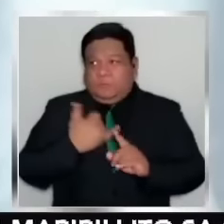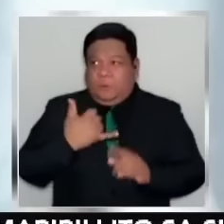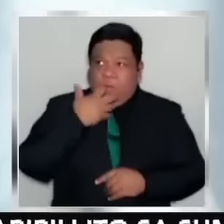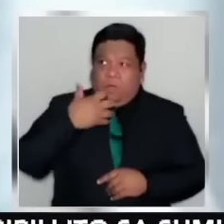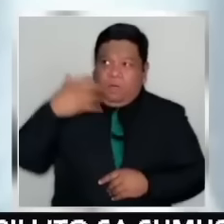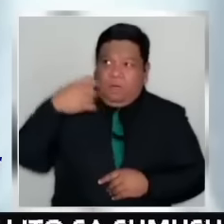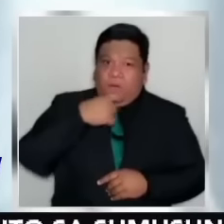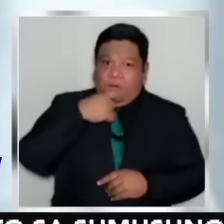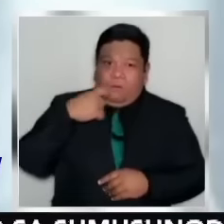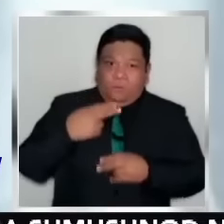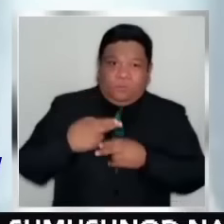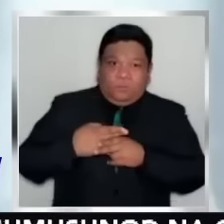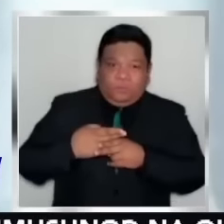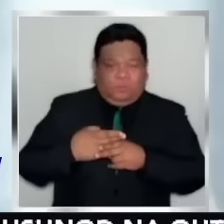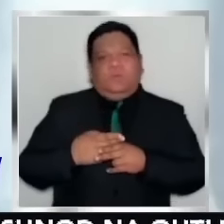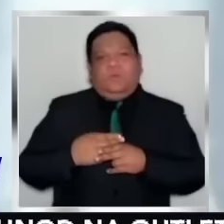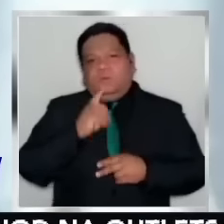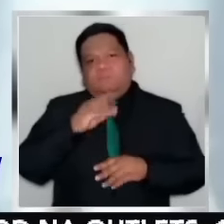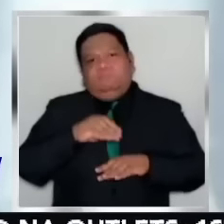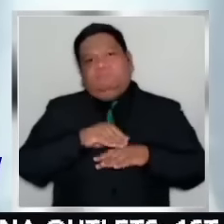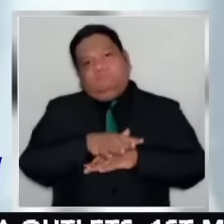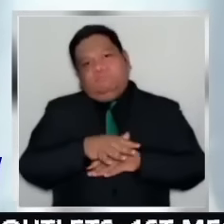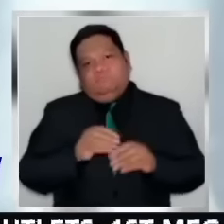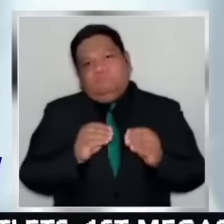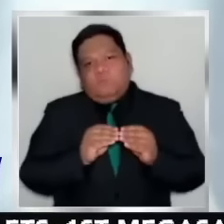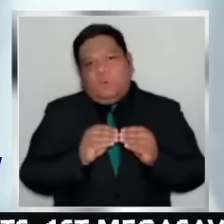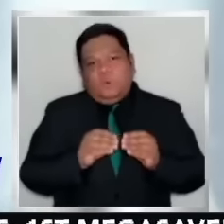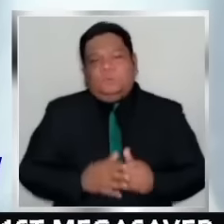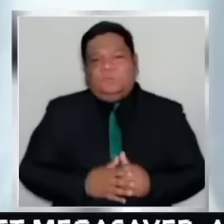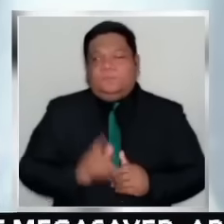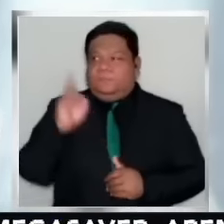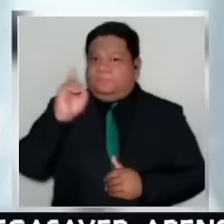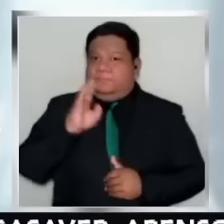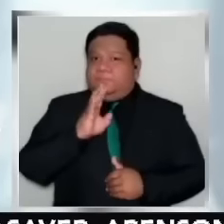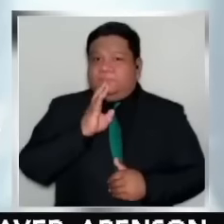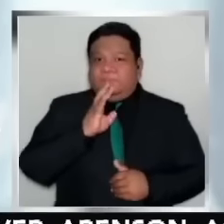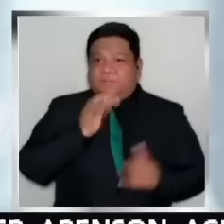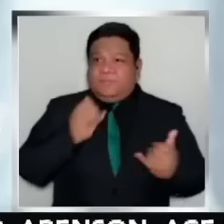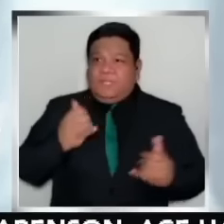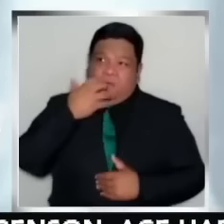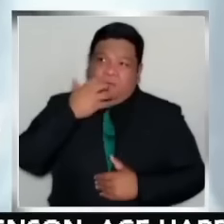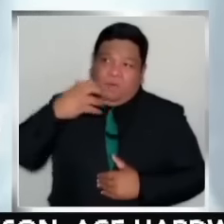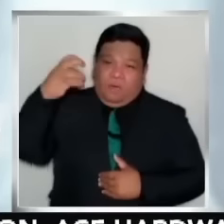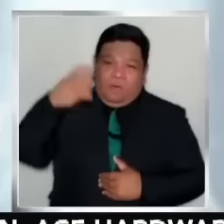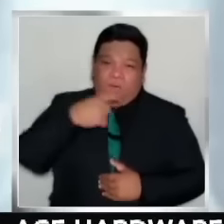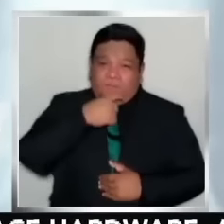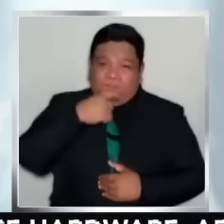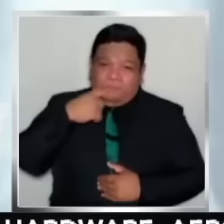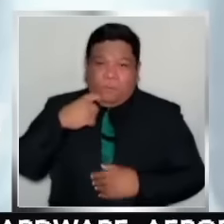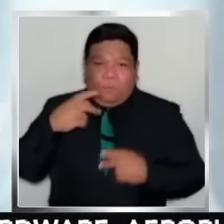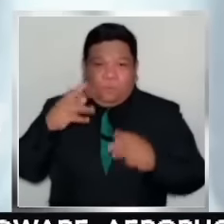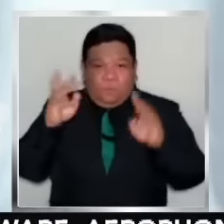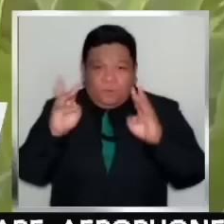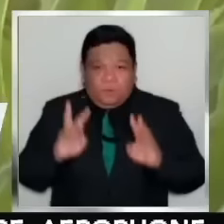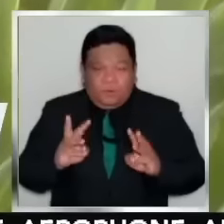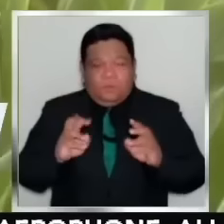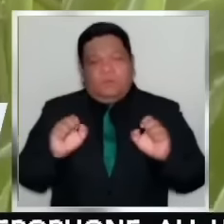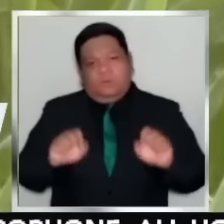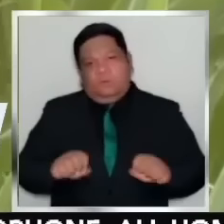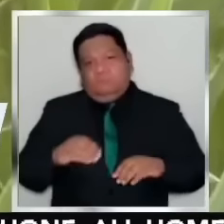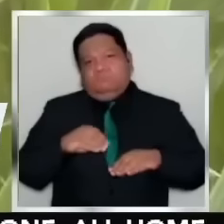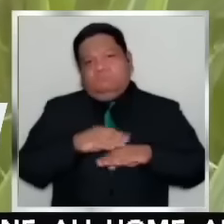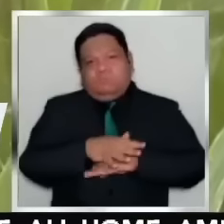siya ng threat dito sa mga food commodities natin. So we are tracking this both on the production side.